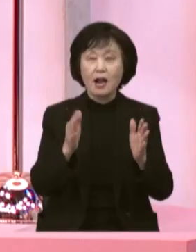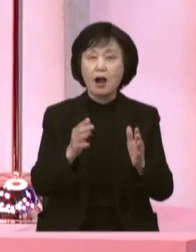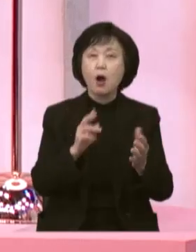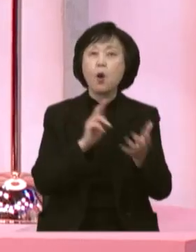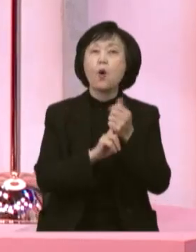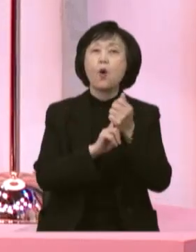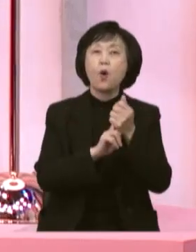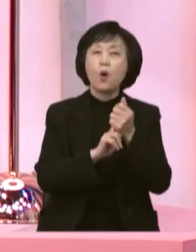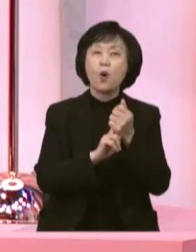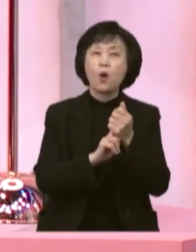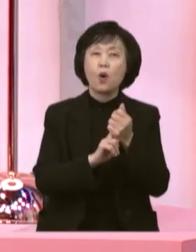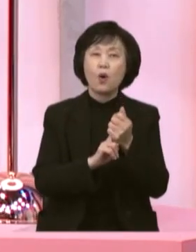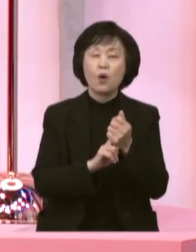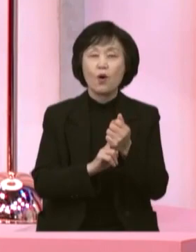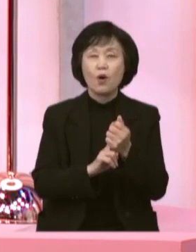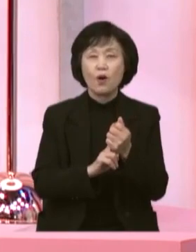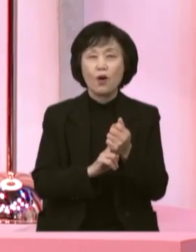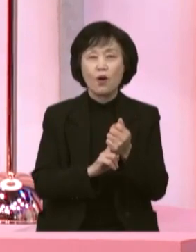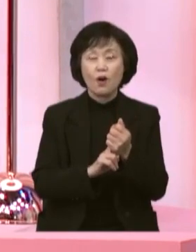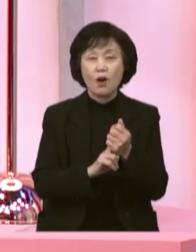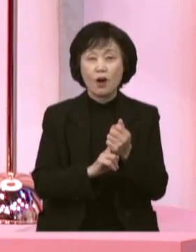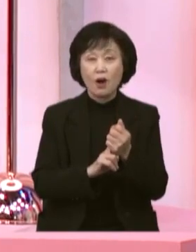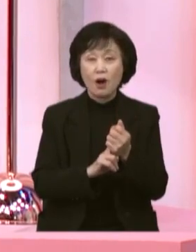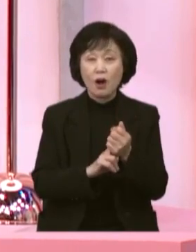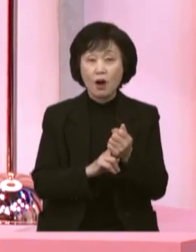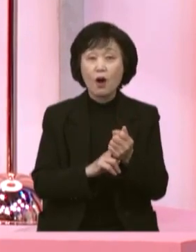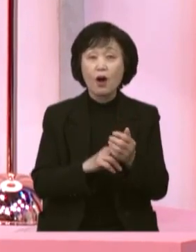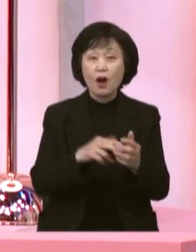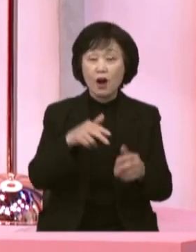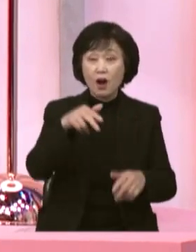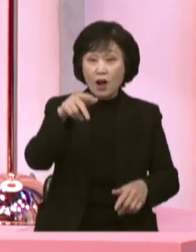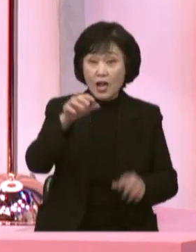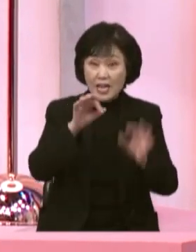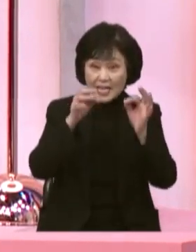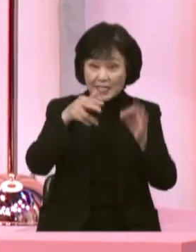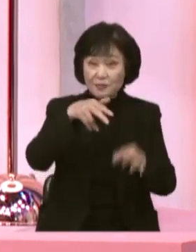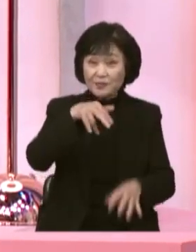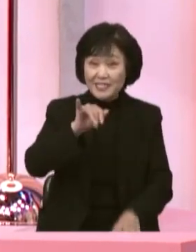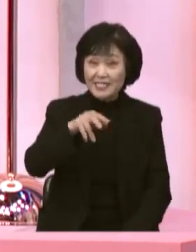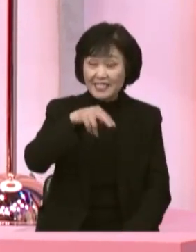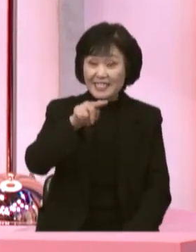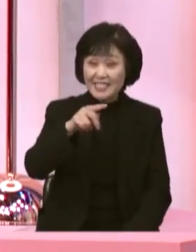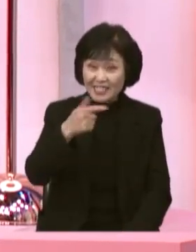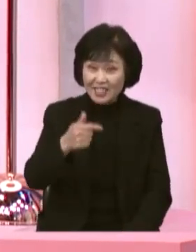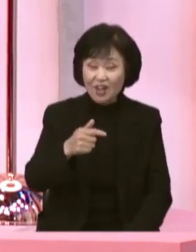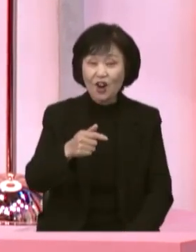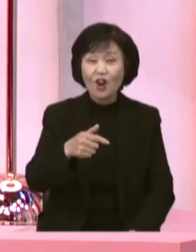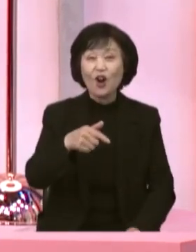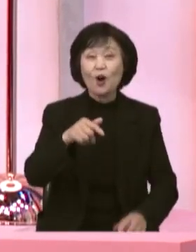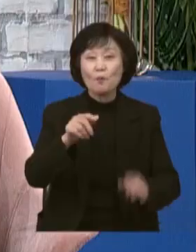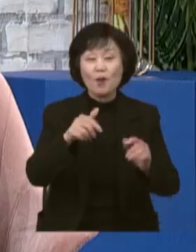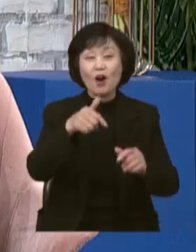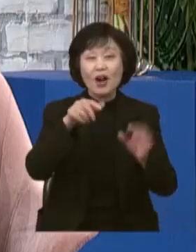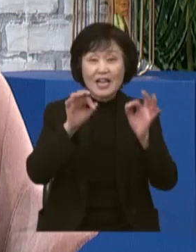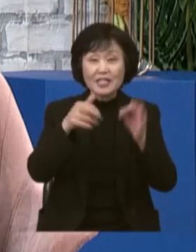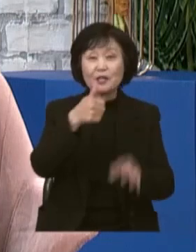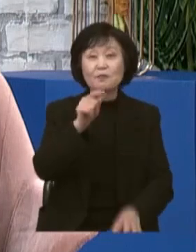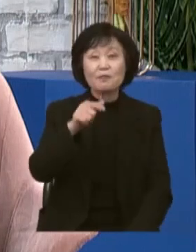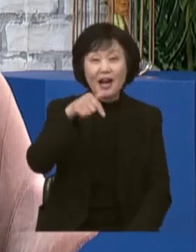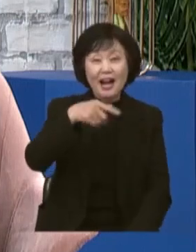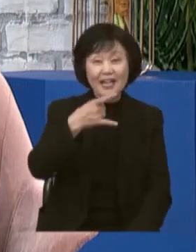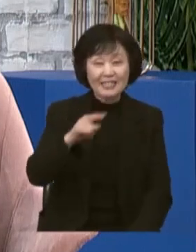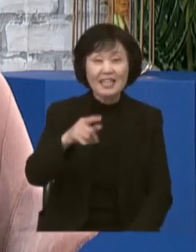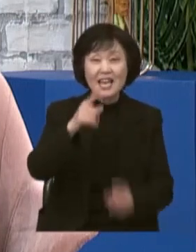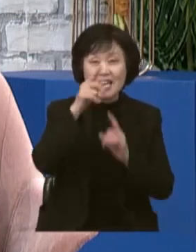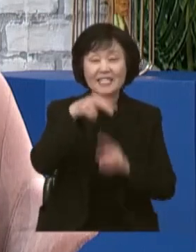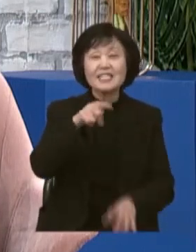네. 뭐, 아니. 안 믿는 사람이 없어. 이제. 네. 뭐, 안 믿는 애들 나와 그러면 몇 명 안 돼요. 인제는 이게 할렐루야 아니요.